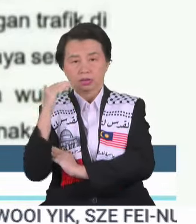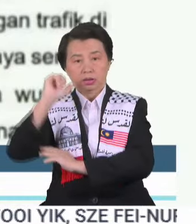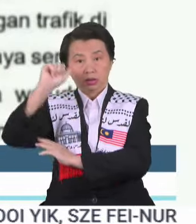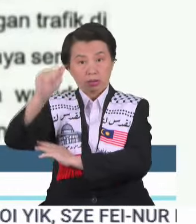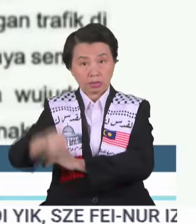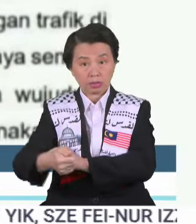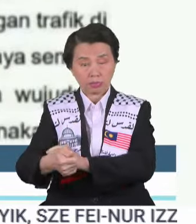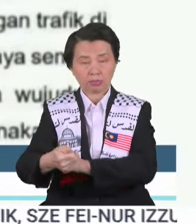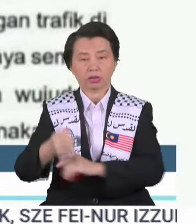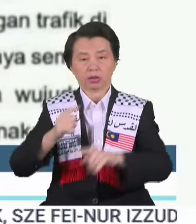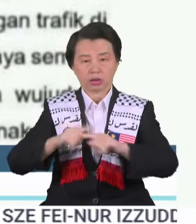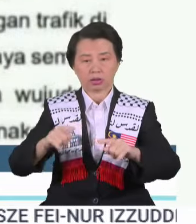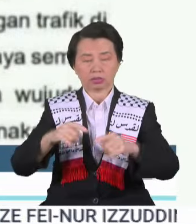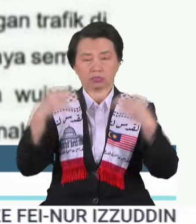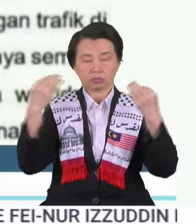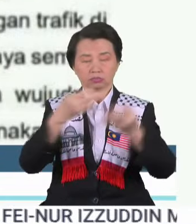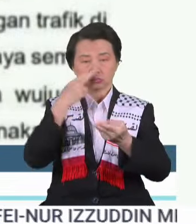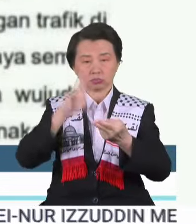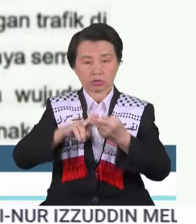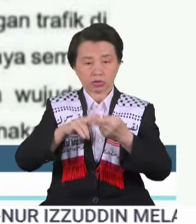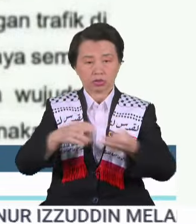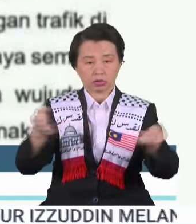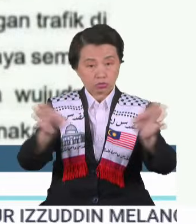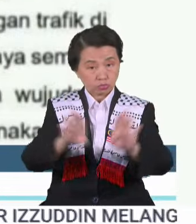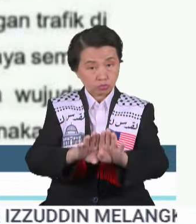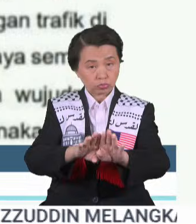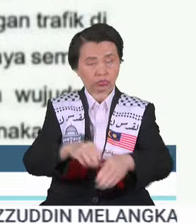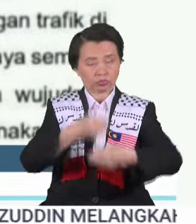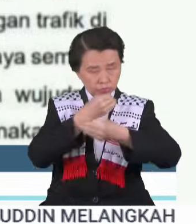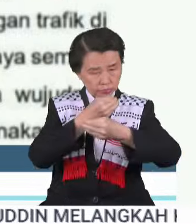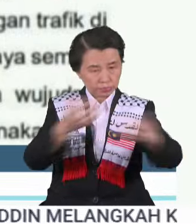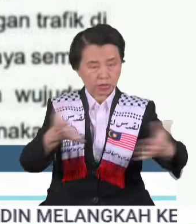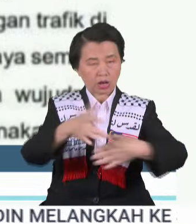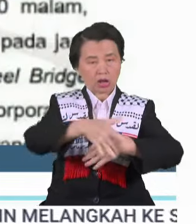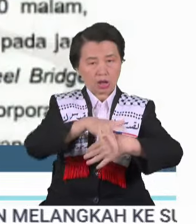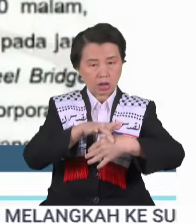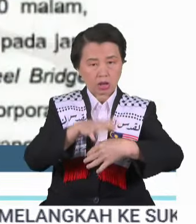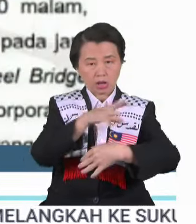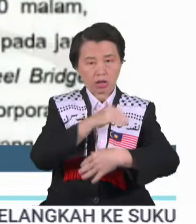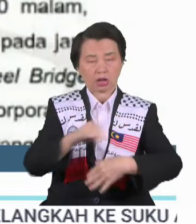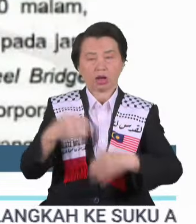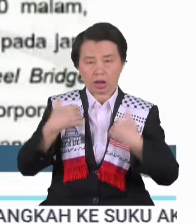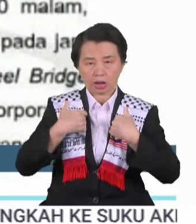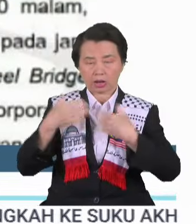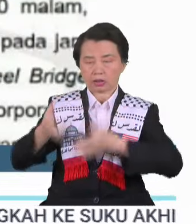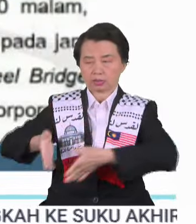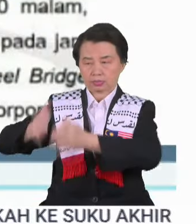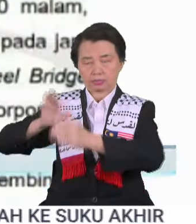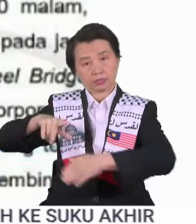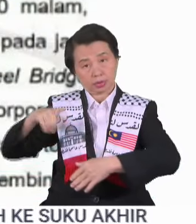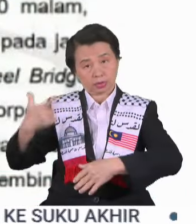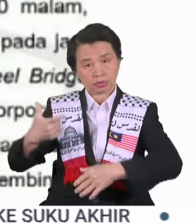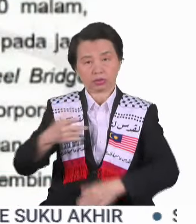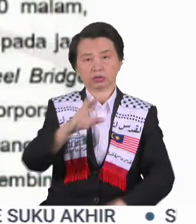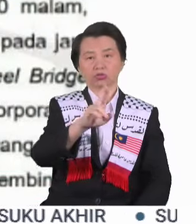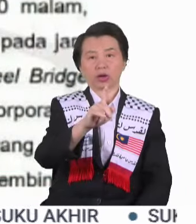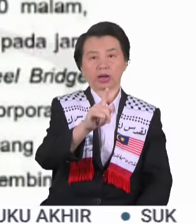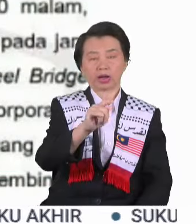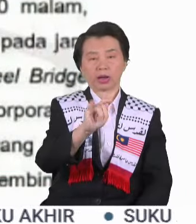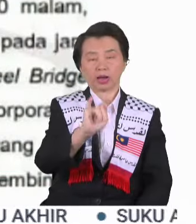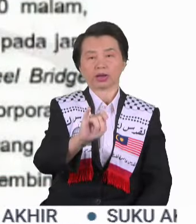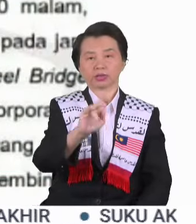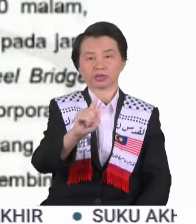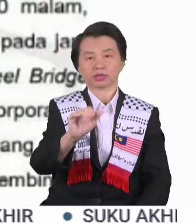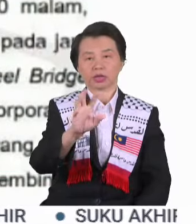hari. Notis penutupan jalan telah dikeluarkan lebih awal dan laluan alternatif turut disediakan. Stesen UiTM